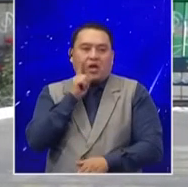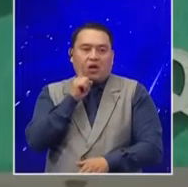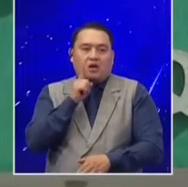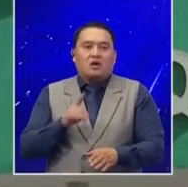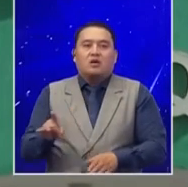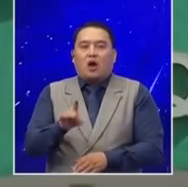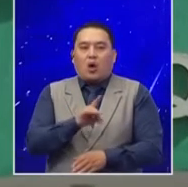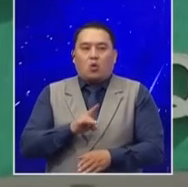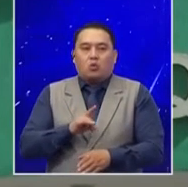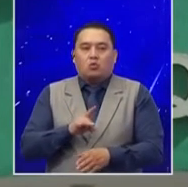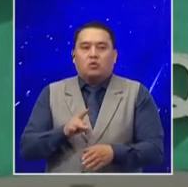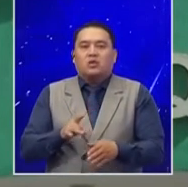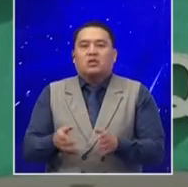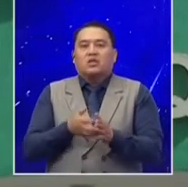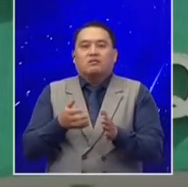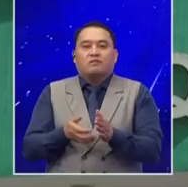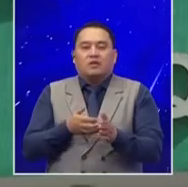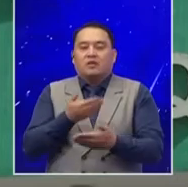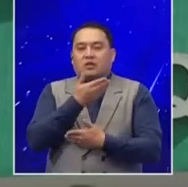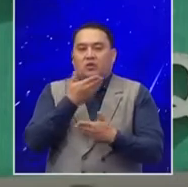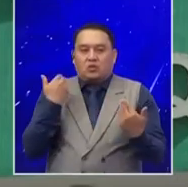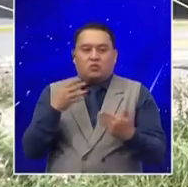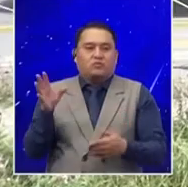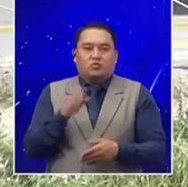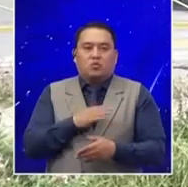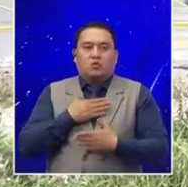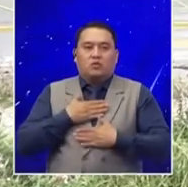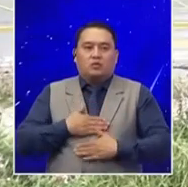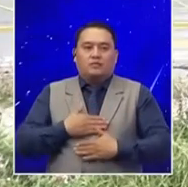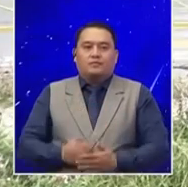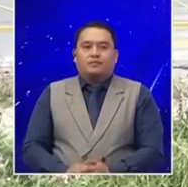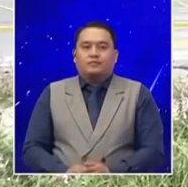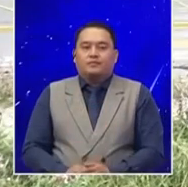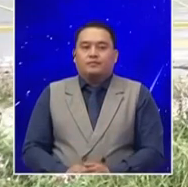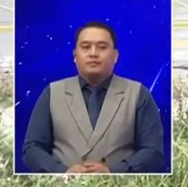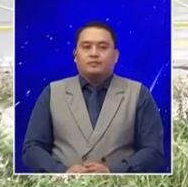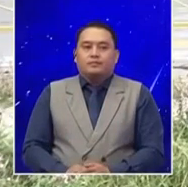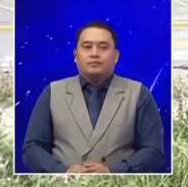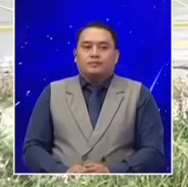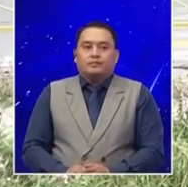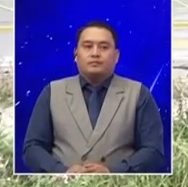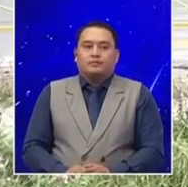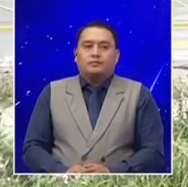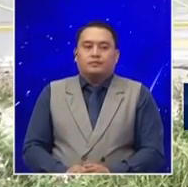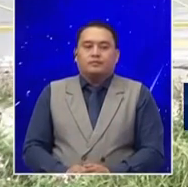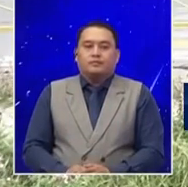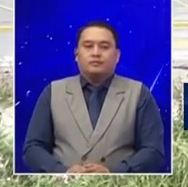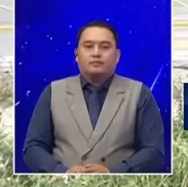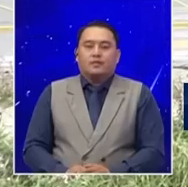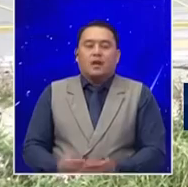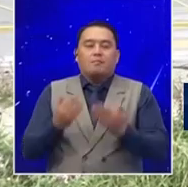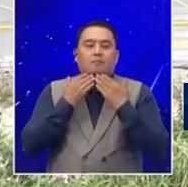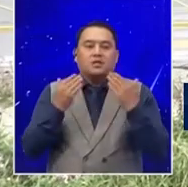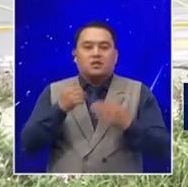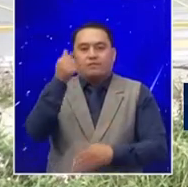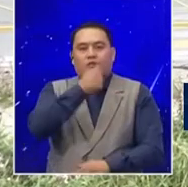целом район уже не испытывает острой нехватки работников образования. Жалпа аудан бойынша мун елу мугалим бар. За последний